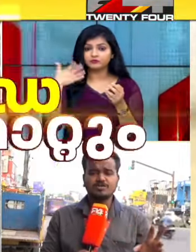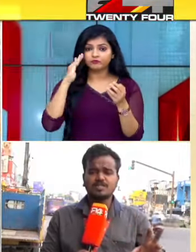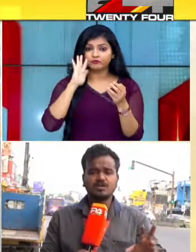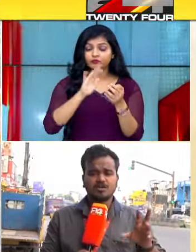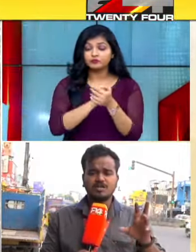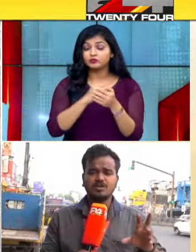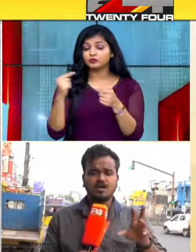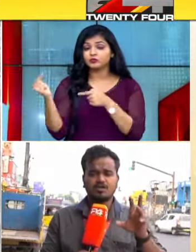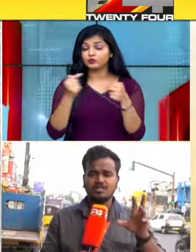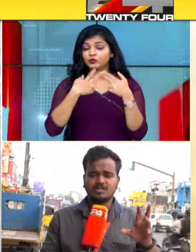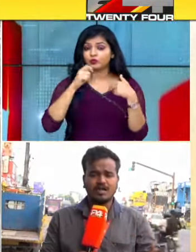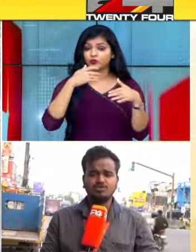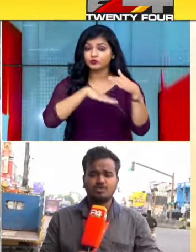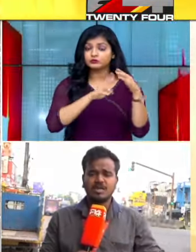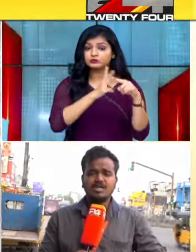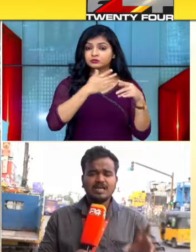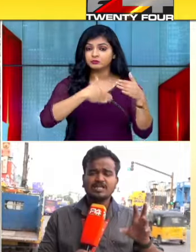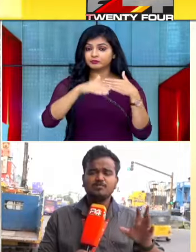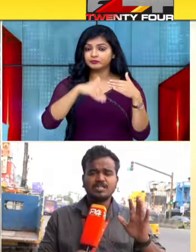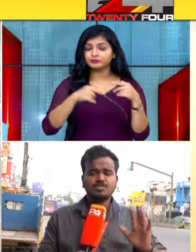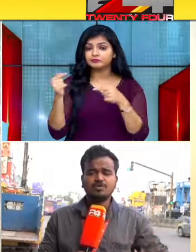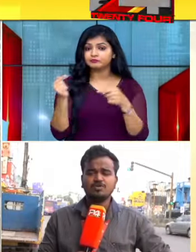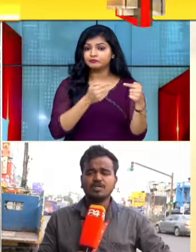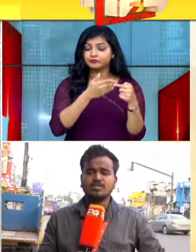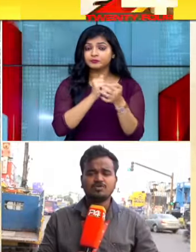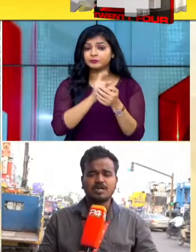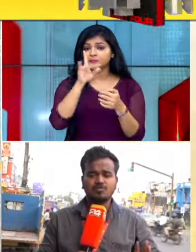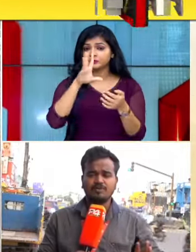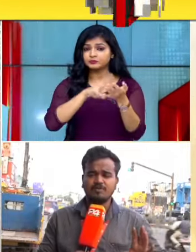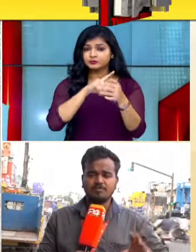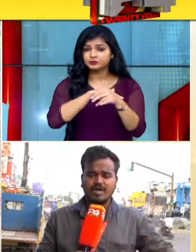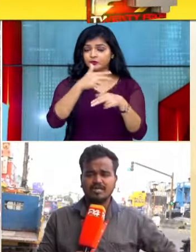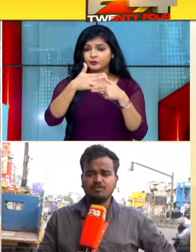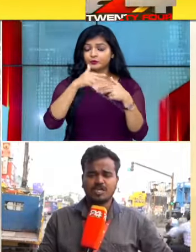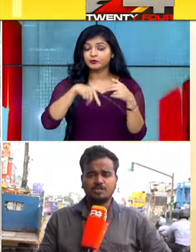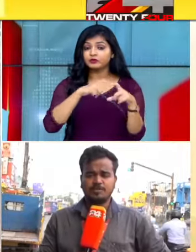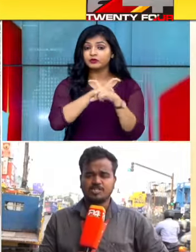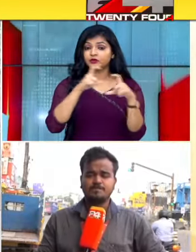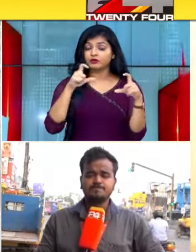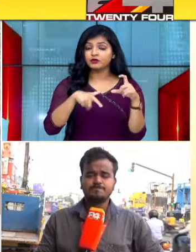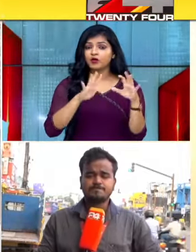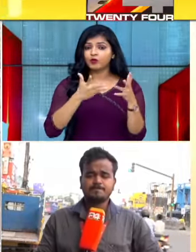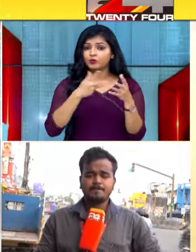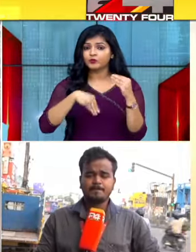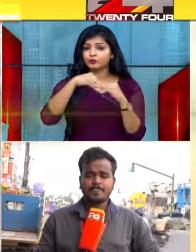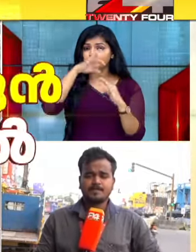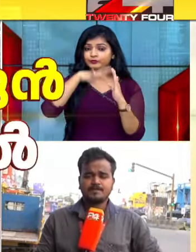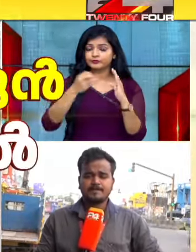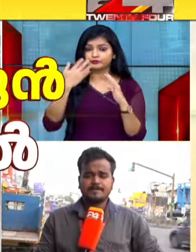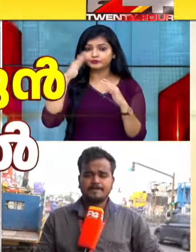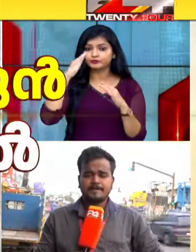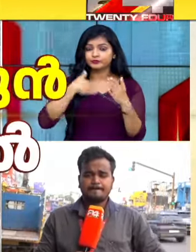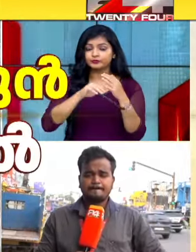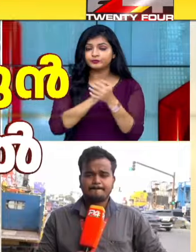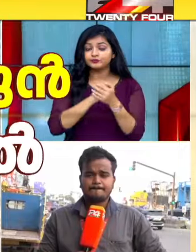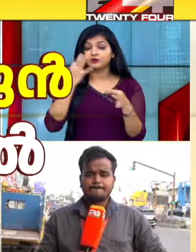രൂക്ഷമായ വാദപ്രതിവാദങ്ങളൊക്കെയും കോടതിയിൽ നടക്കുന്നുണ്ട്. ഏതാണ്ട് 15 മിനിറ്റിനുള്ളിൽ കൃത്യമായിട്ടുള്ള വിവരം അറിയാനും കഴിയും. പ്രജിൻ, എന്തായാലും